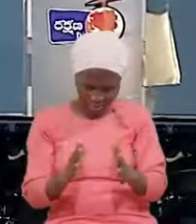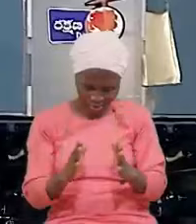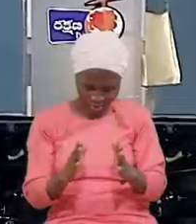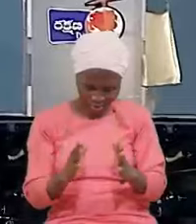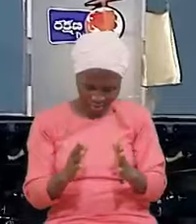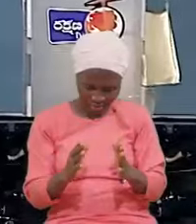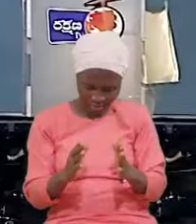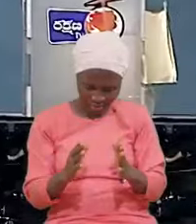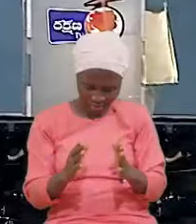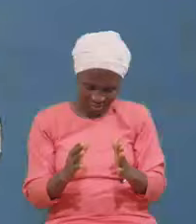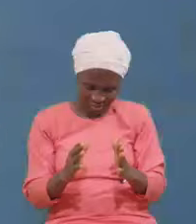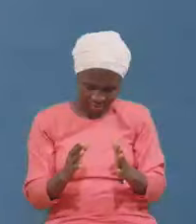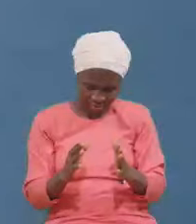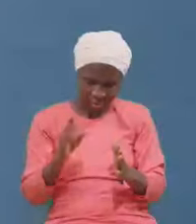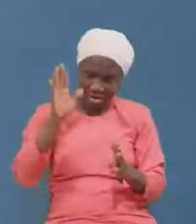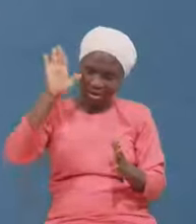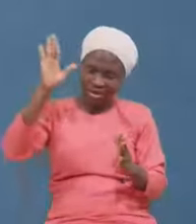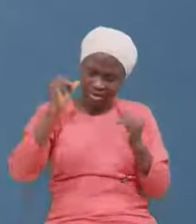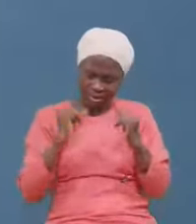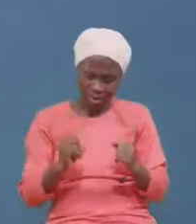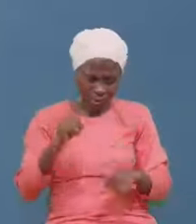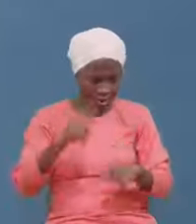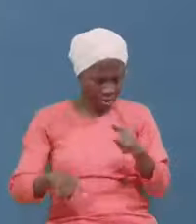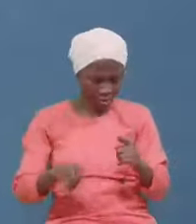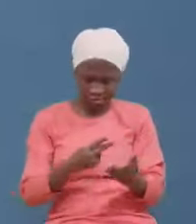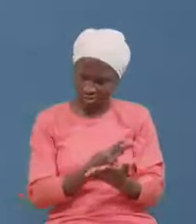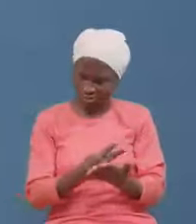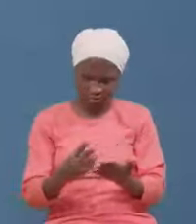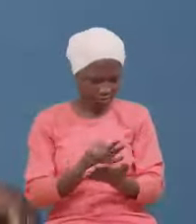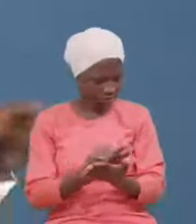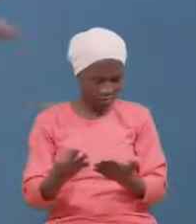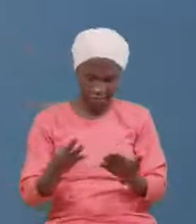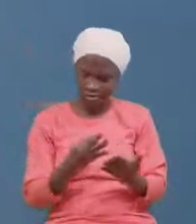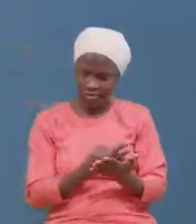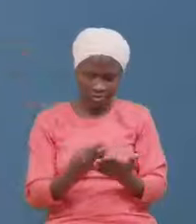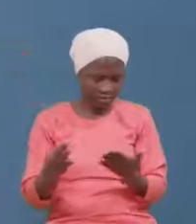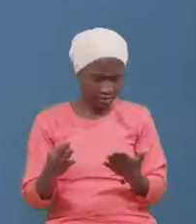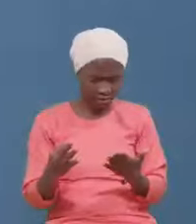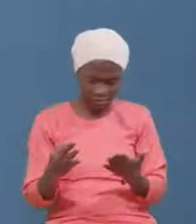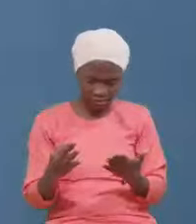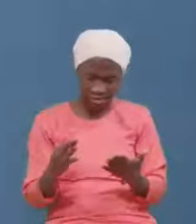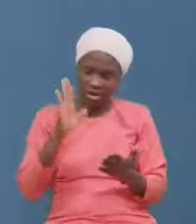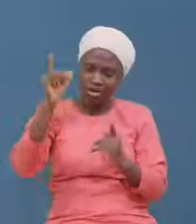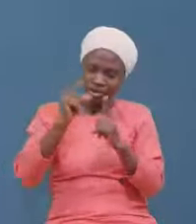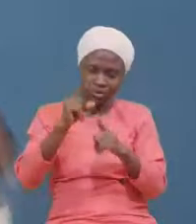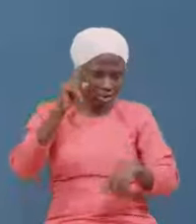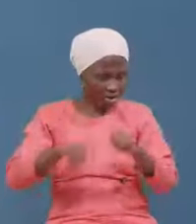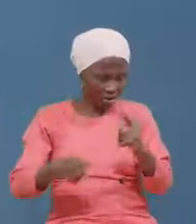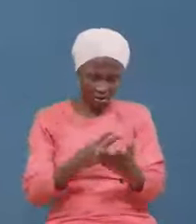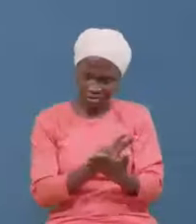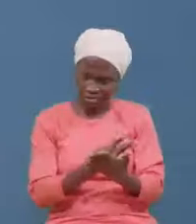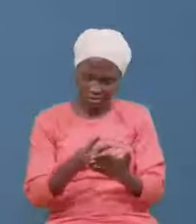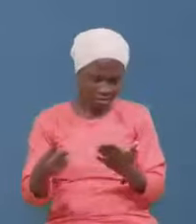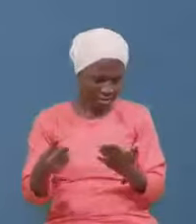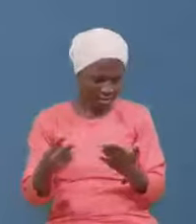విడుదల ఇచ్చువానిగా ఉన్నారు. His power cannot fail. ఆయన శక్తి వైఫల్యము చెందదు. His word cannot fail. ఆయన